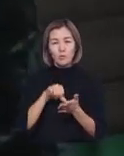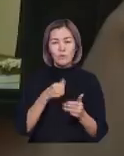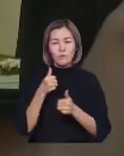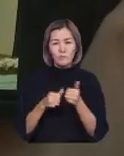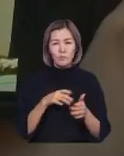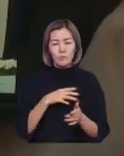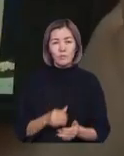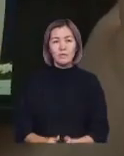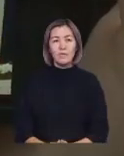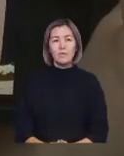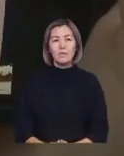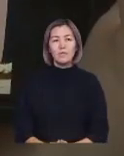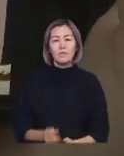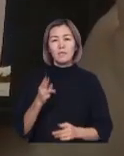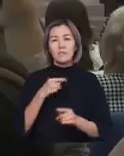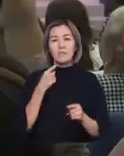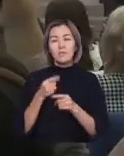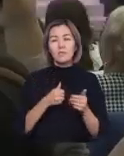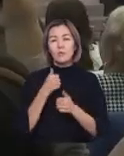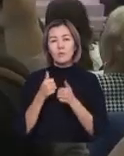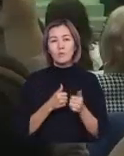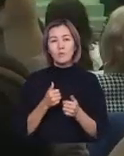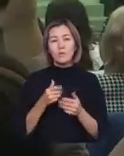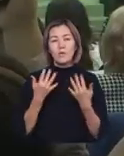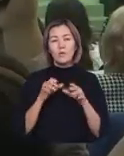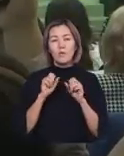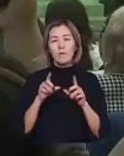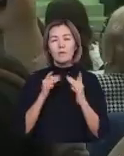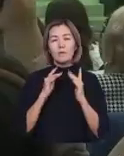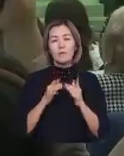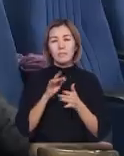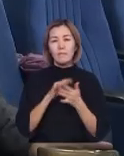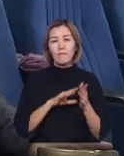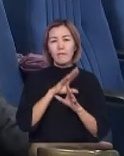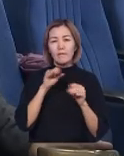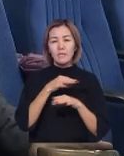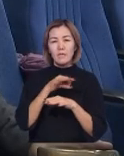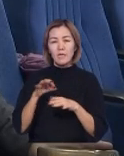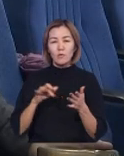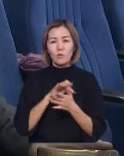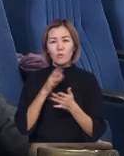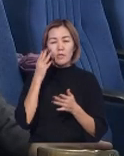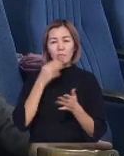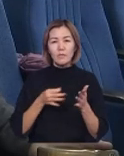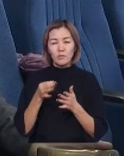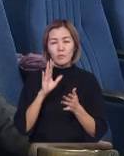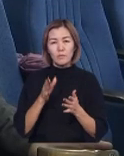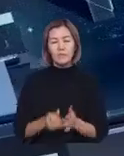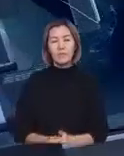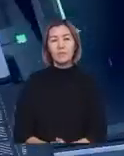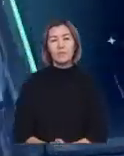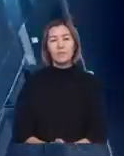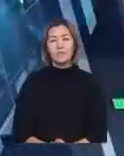конкурсе. Отметим, что традиционный конкурс «Аулым Алтын Бесигым» будет продолжен во всех районах и городах Алма-Атинской